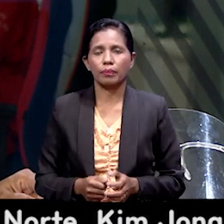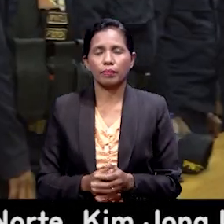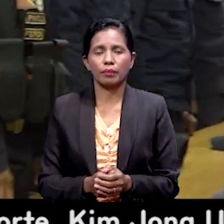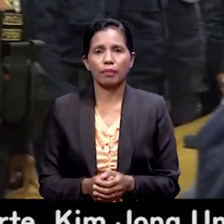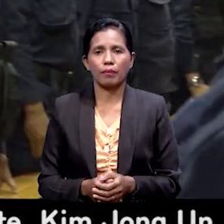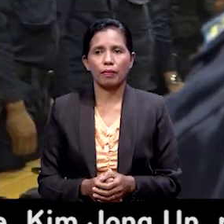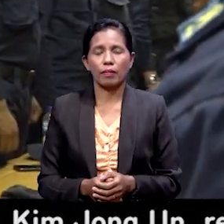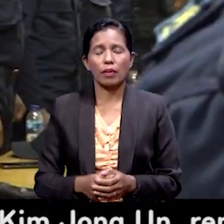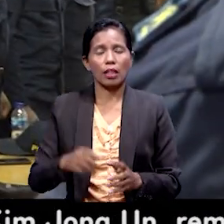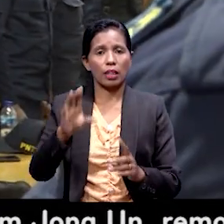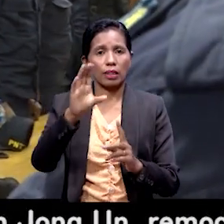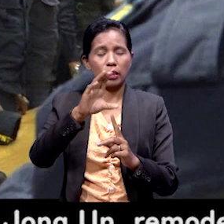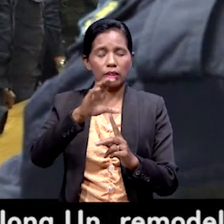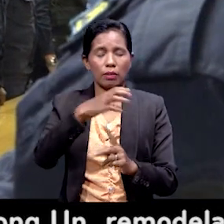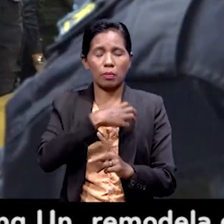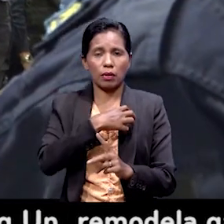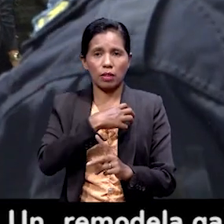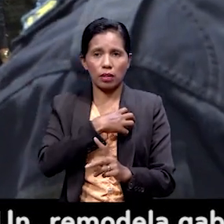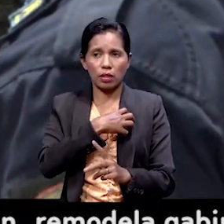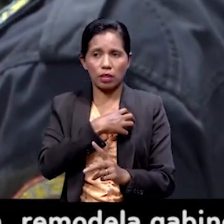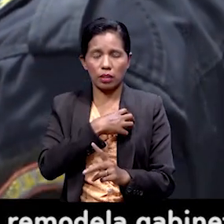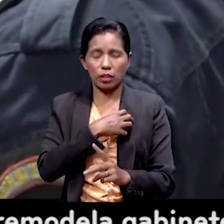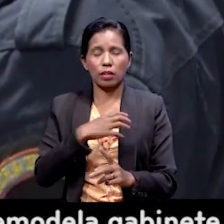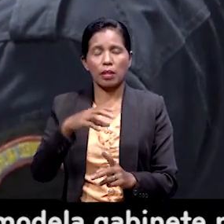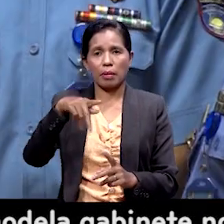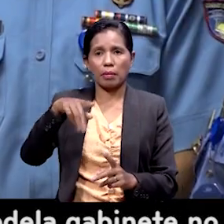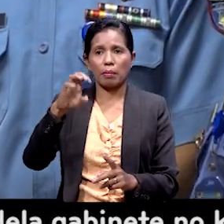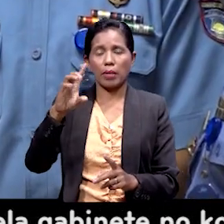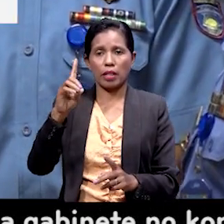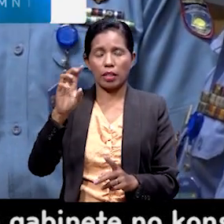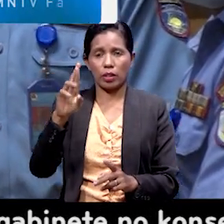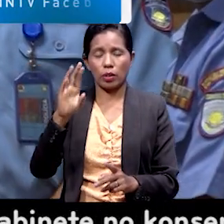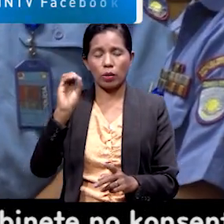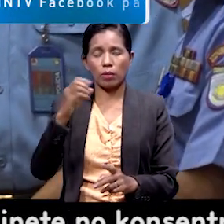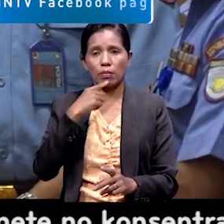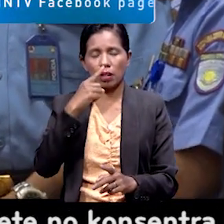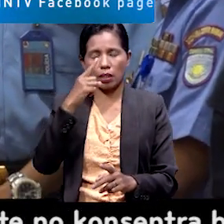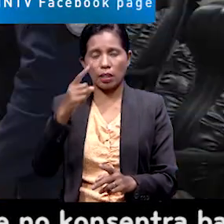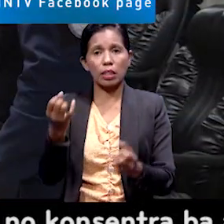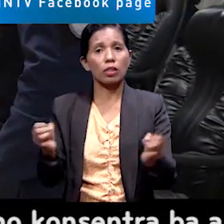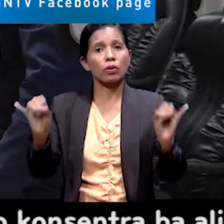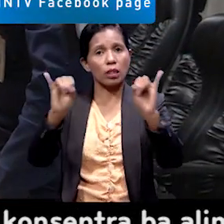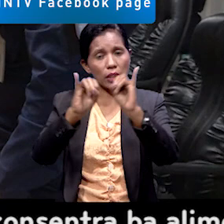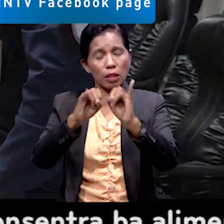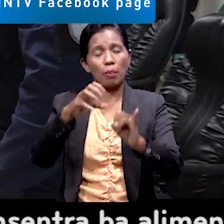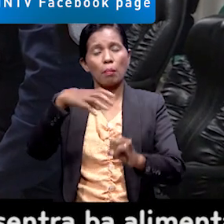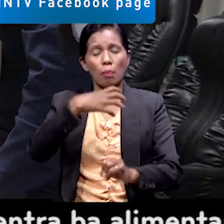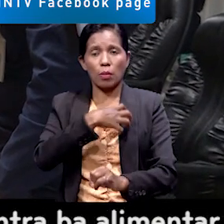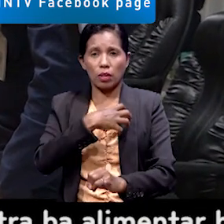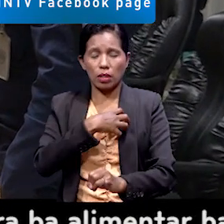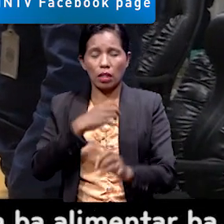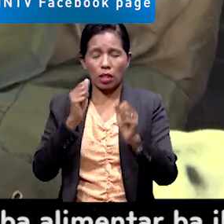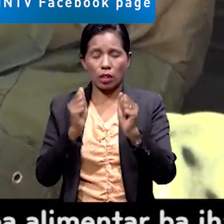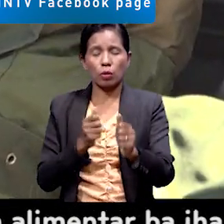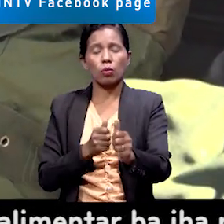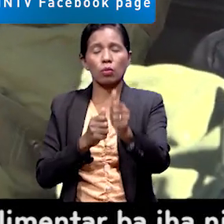Comandante Operacional Nacional PNTL, Superintendente Sefi Pedro Belo Hateden, Instituição PNTL existe a garante ordem pública,